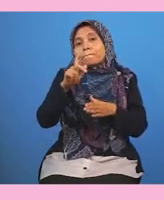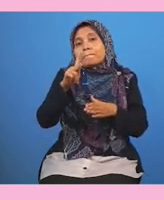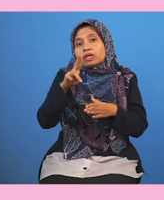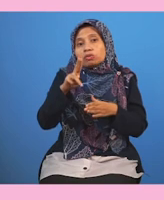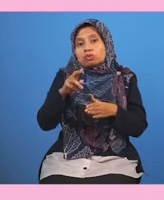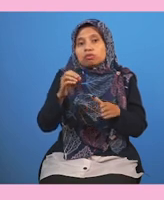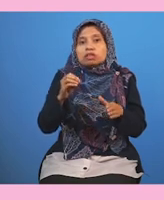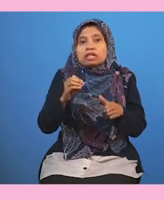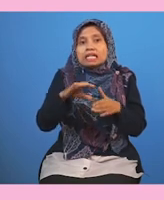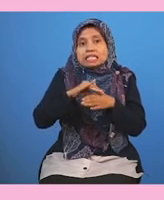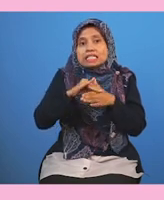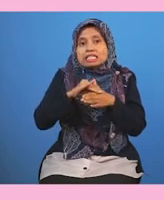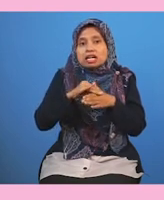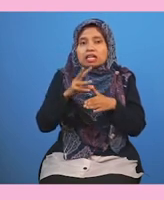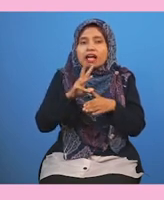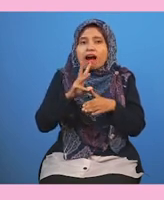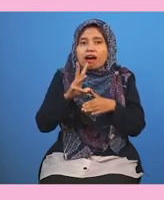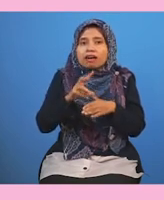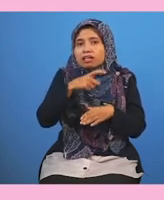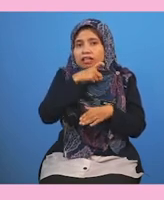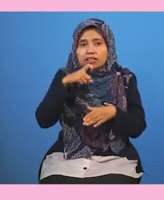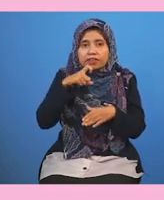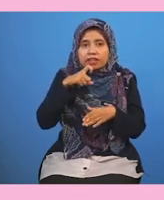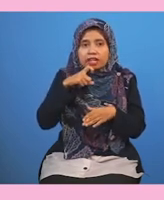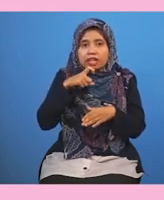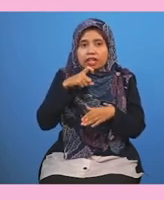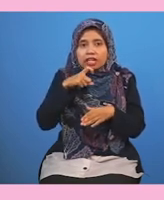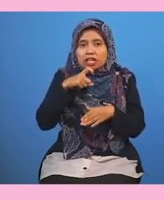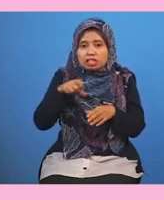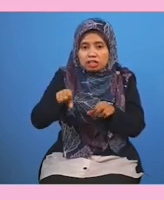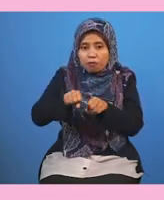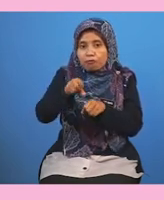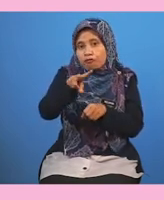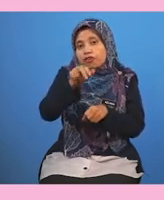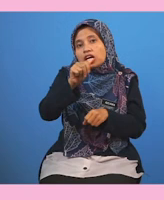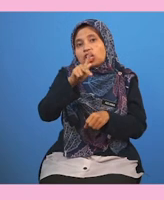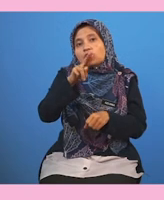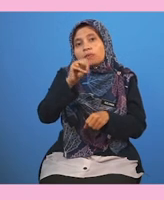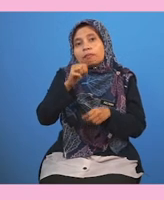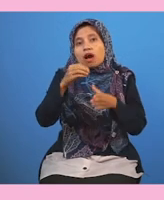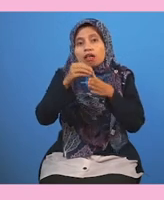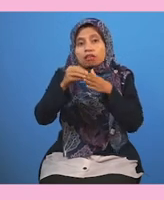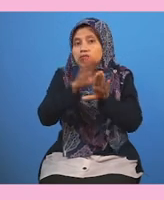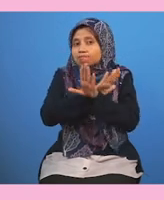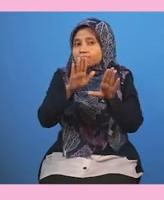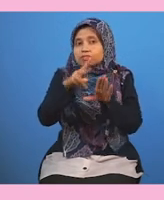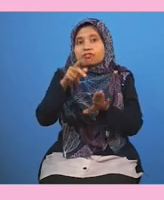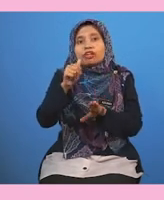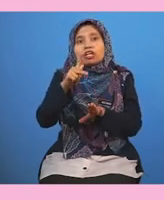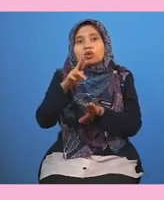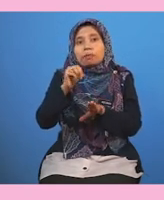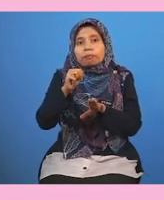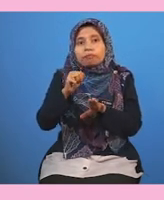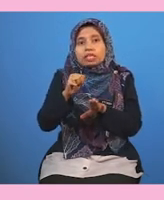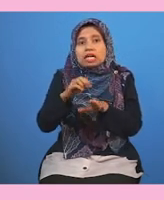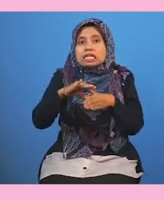dan isian termasuk air, kering, di vacuum atau tanpa vacuum.